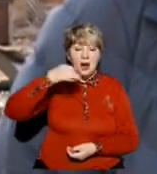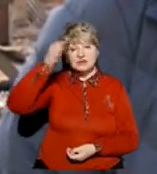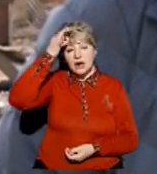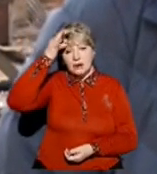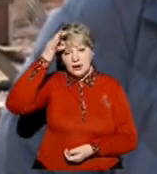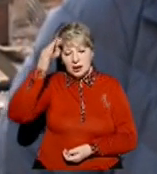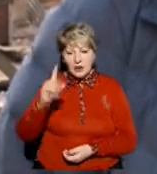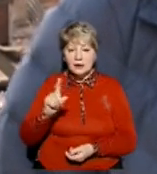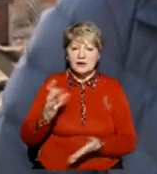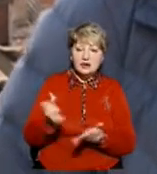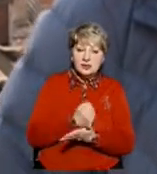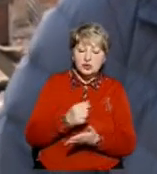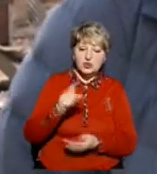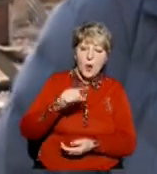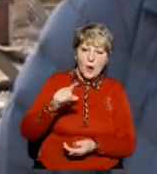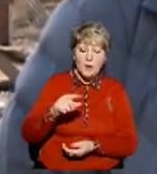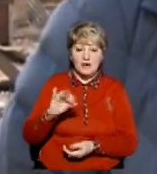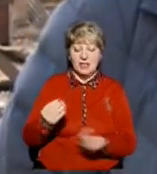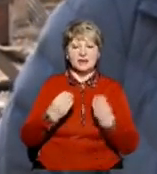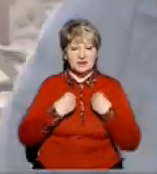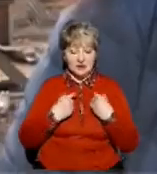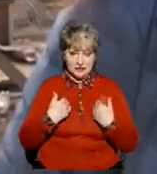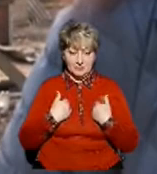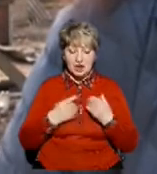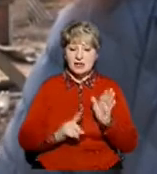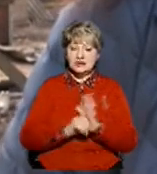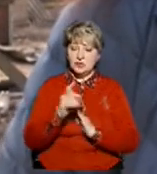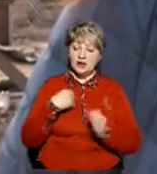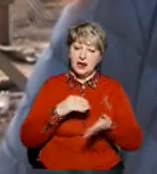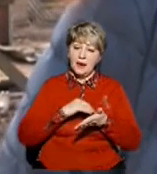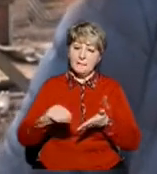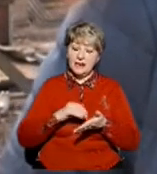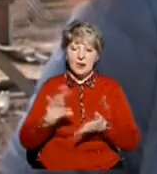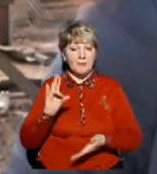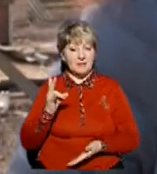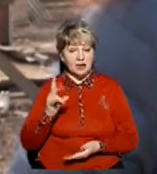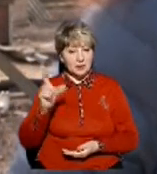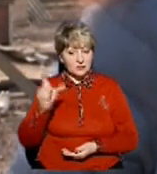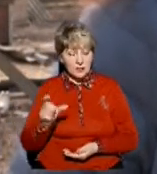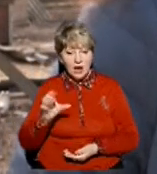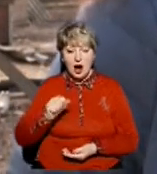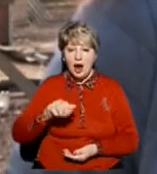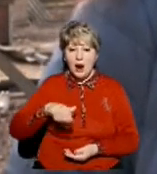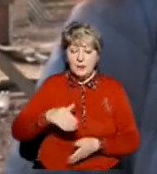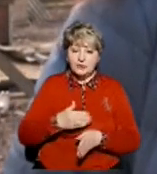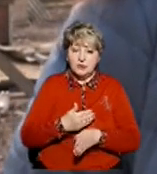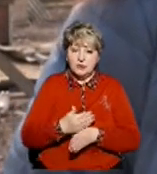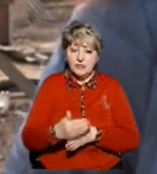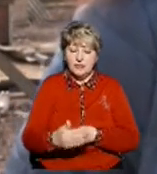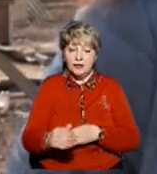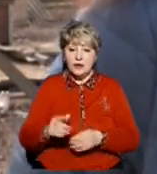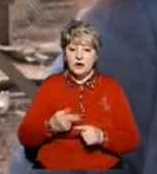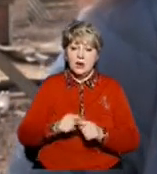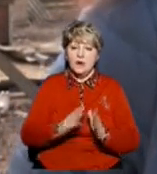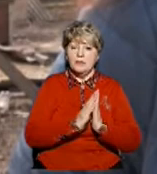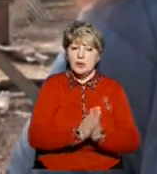пригадали щось, знайшли чийсь номер там, да, і давали мені. Спочатку я написала для Миколаївських, але потім дуже великий відгук пішов на